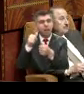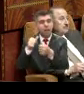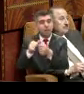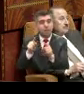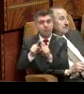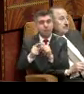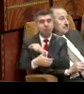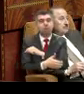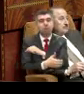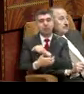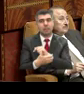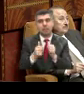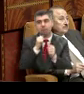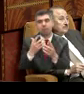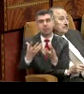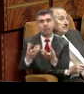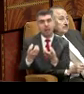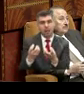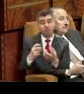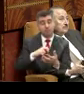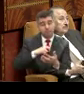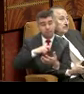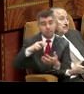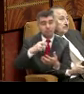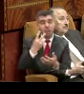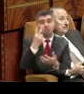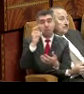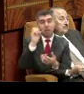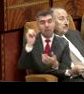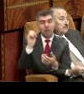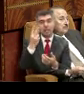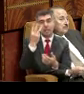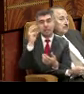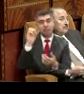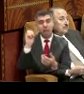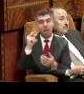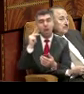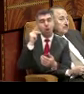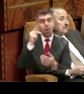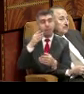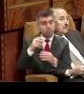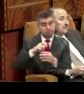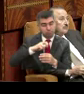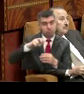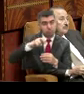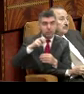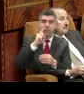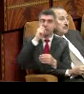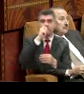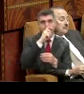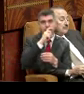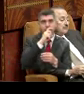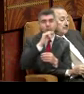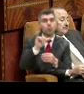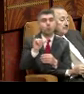تكاليف باهظة لكي تذهب 200 كيلومتر 300 كيلومتر حتى تصل في المستشفى، فعليكم أن تحسبوا كم